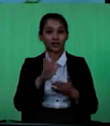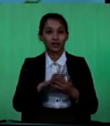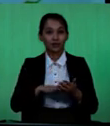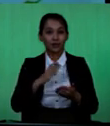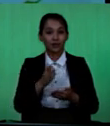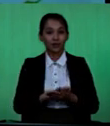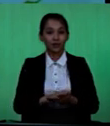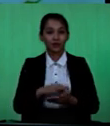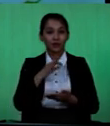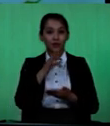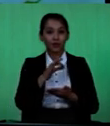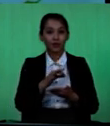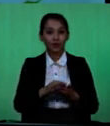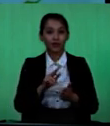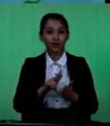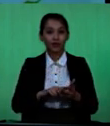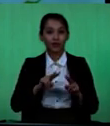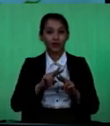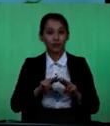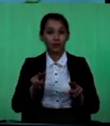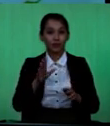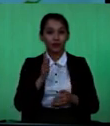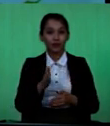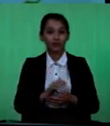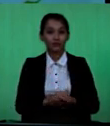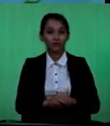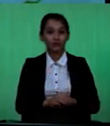etadi. Natija esa 80 ga teng bo'ladi.